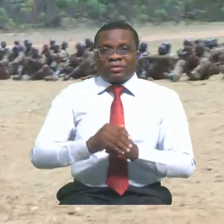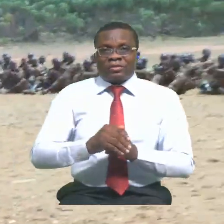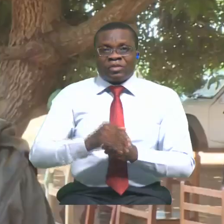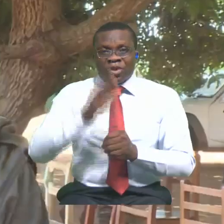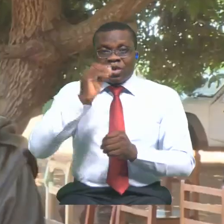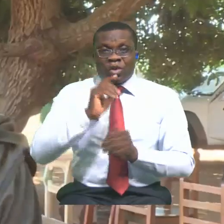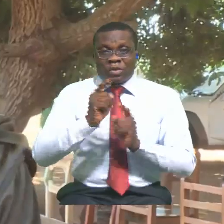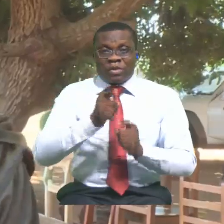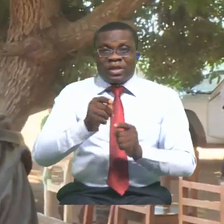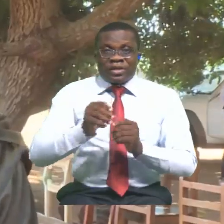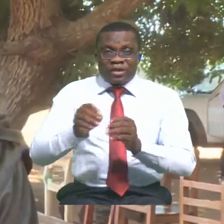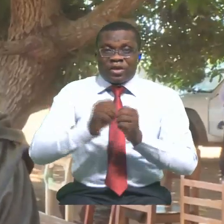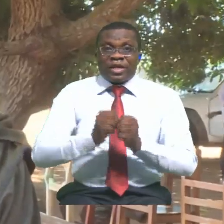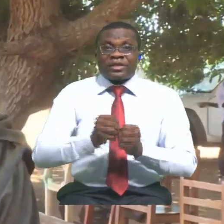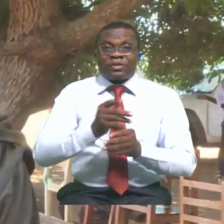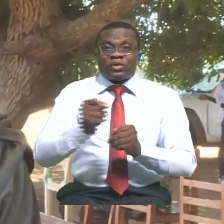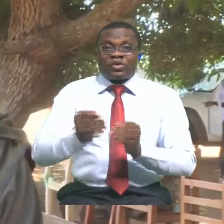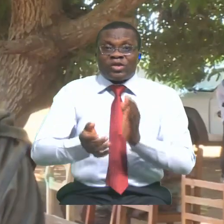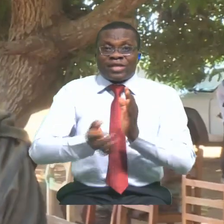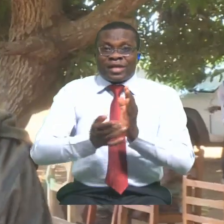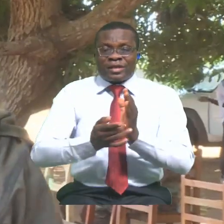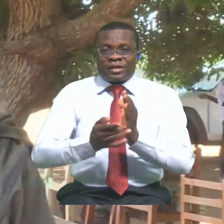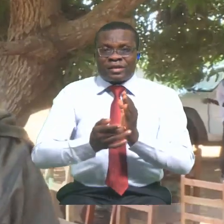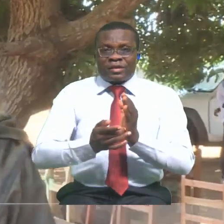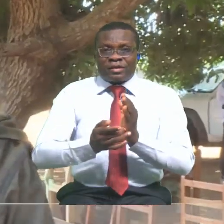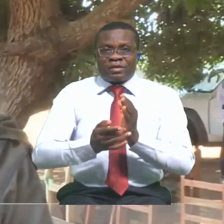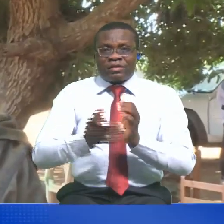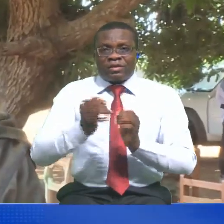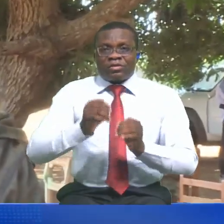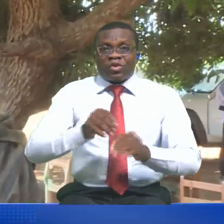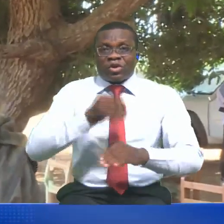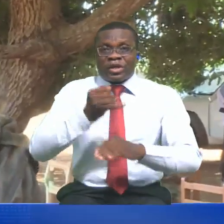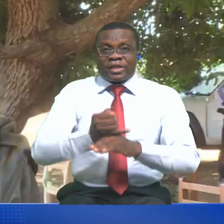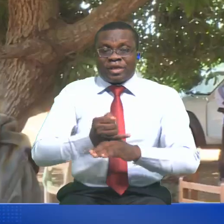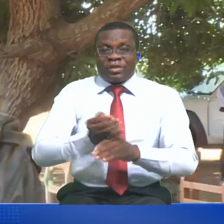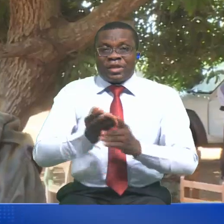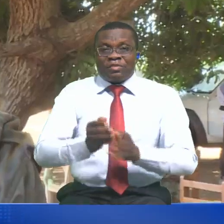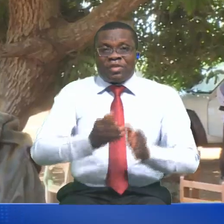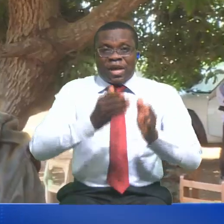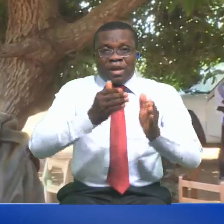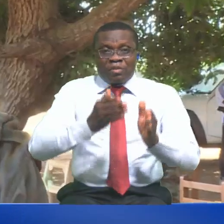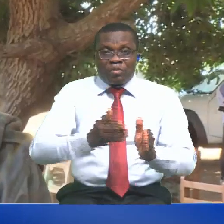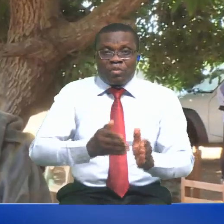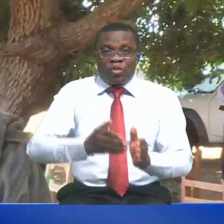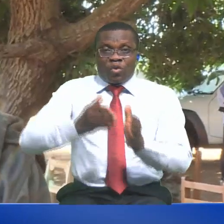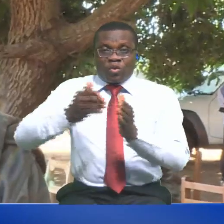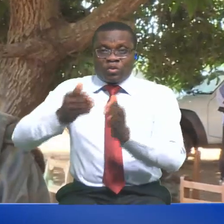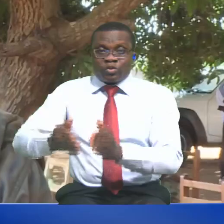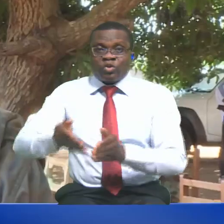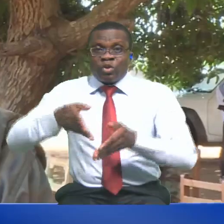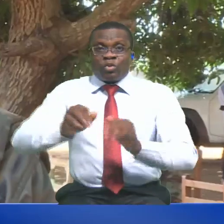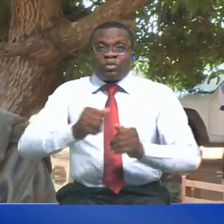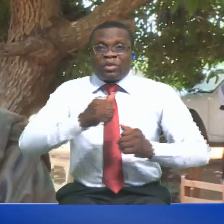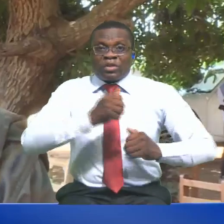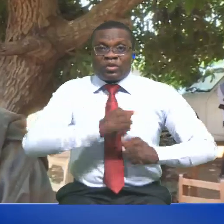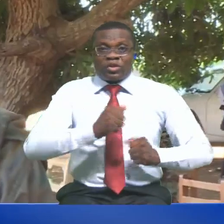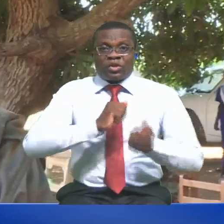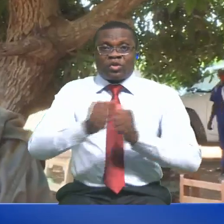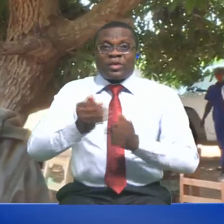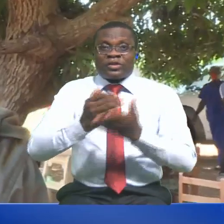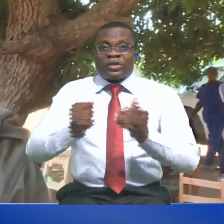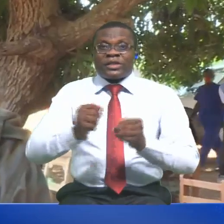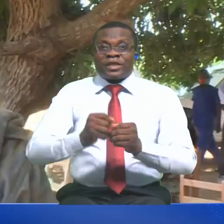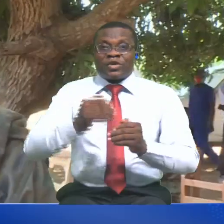un ensemble de gestes et de techniques établis par module pour permettre aux soldats de passer un certain nombre